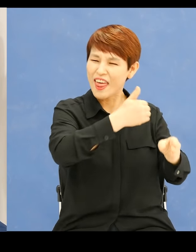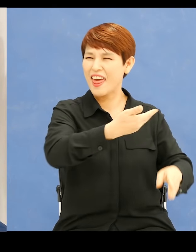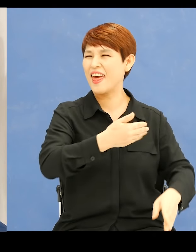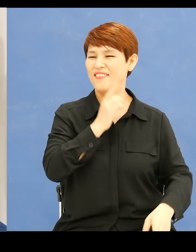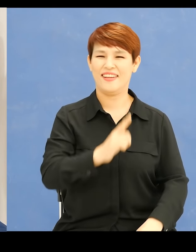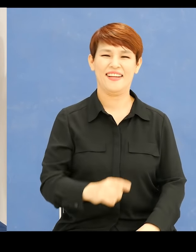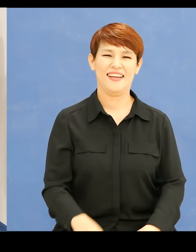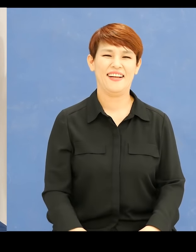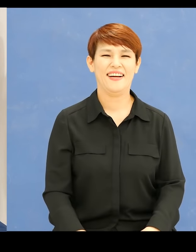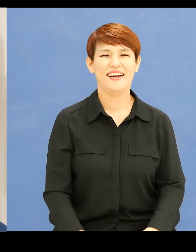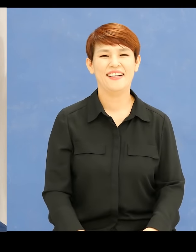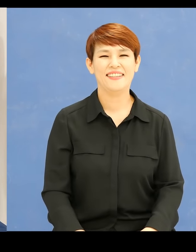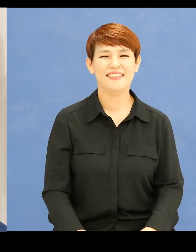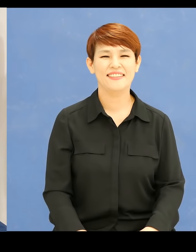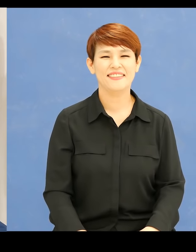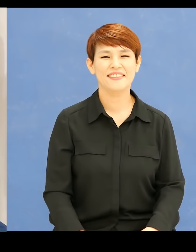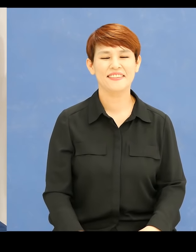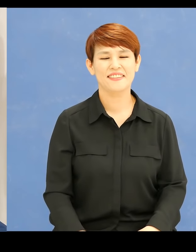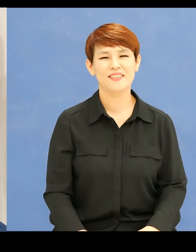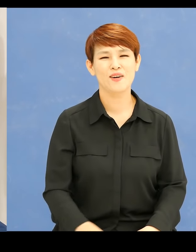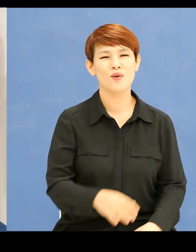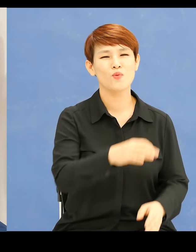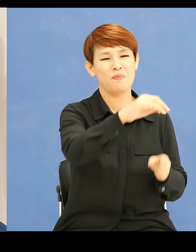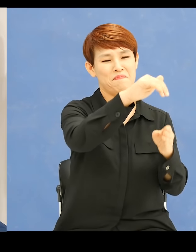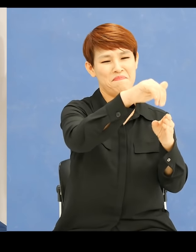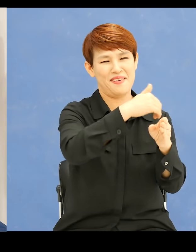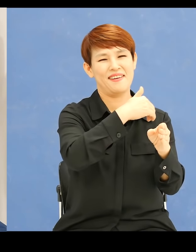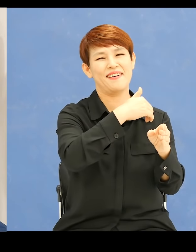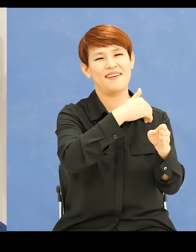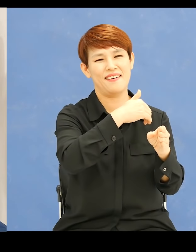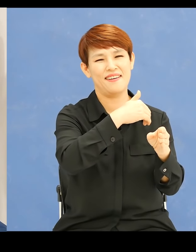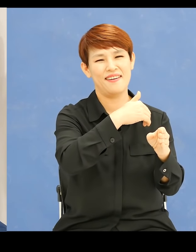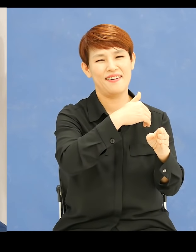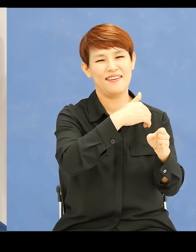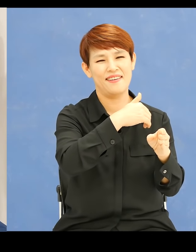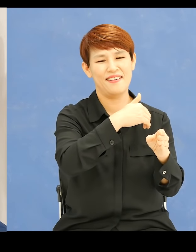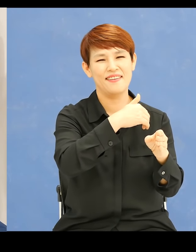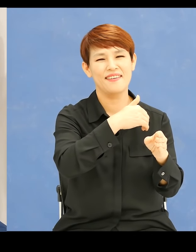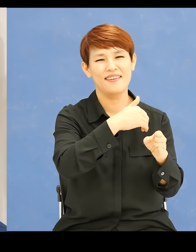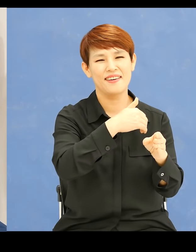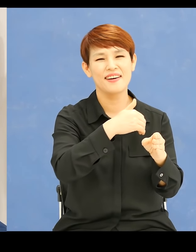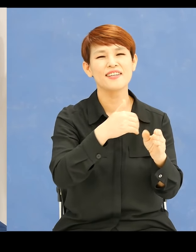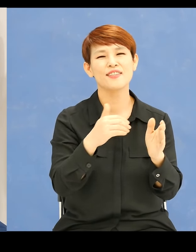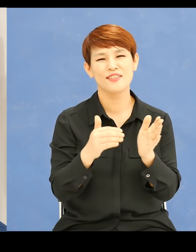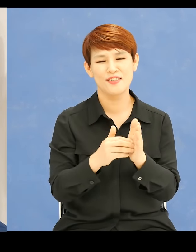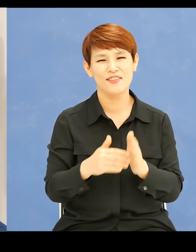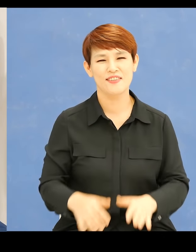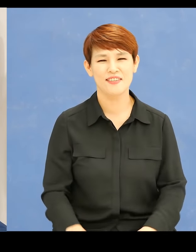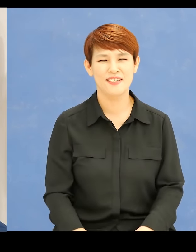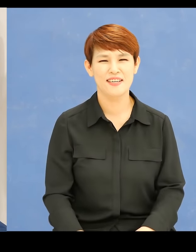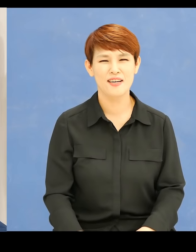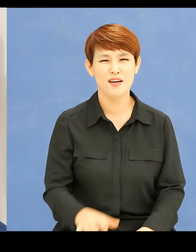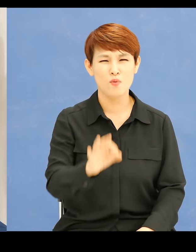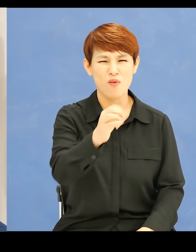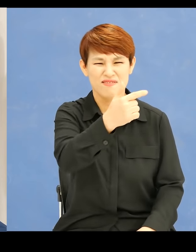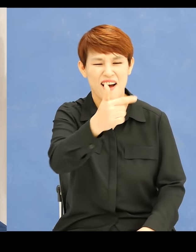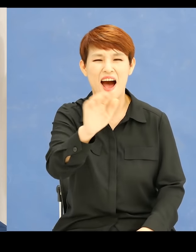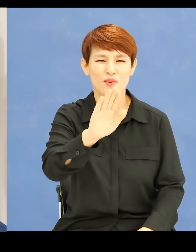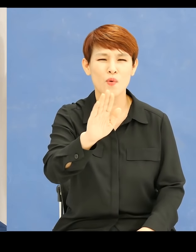이렇게 보내주셨다고. 어머나. 그렇게 해서 그렇게 받아서 예. 좀 그 기간들을 큰